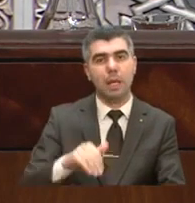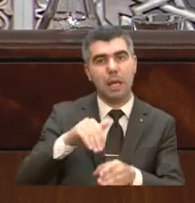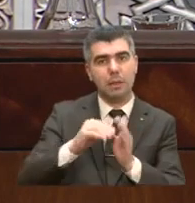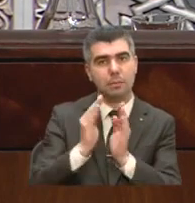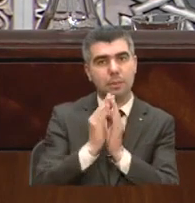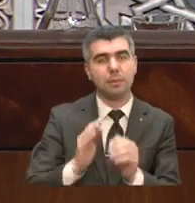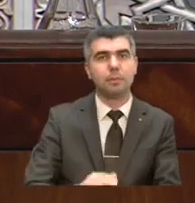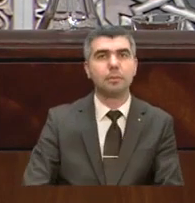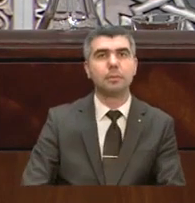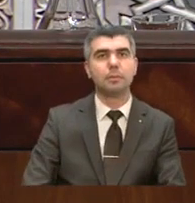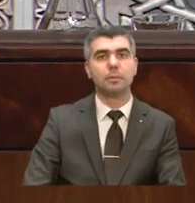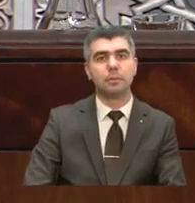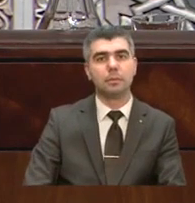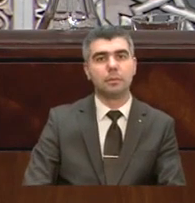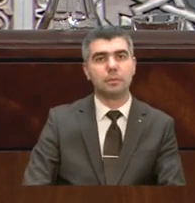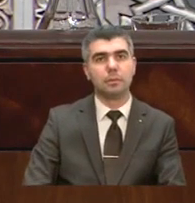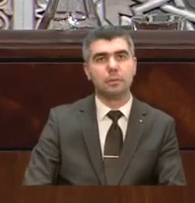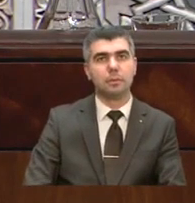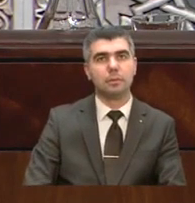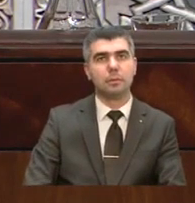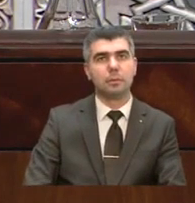تفضل.